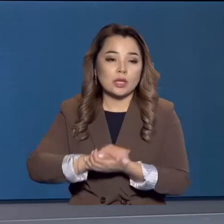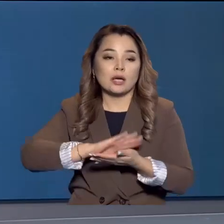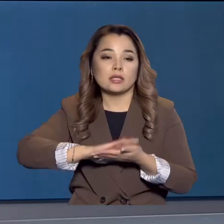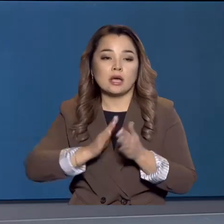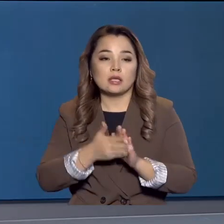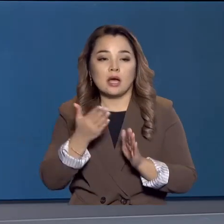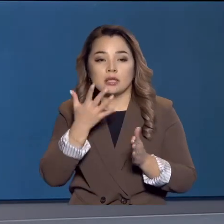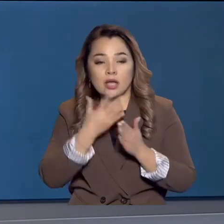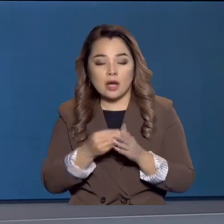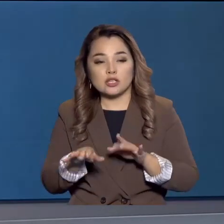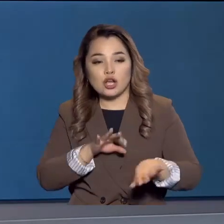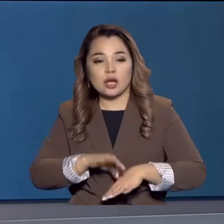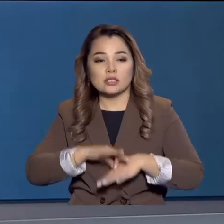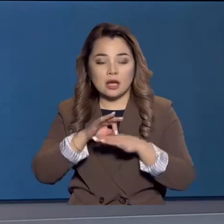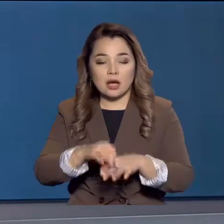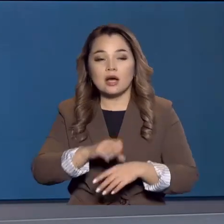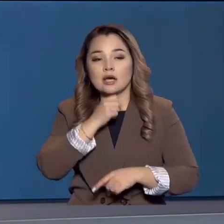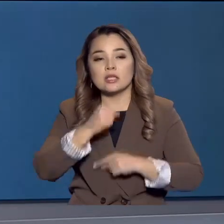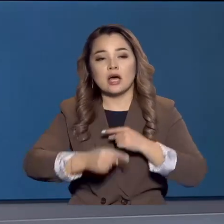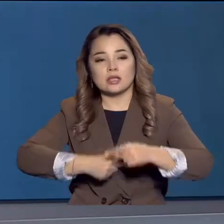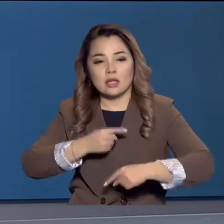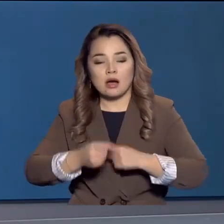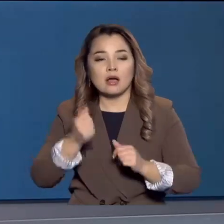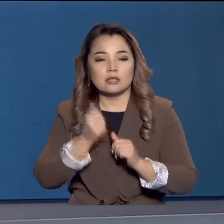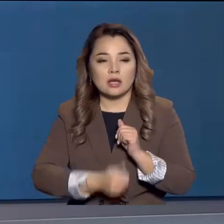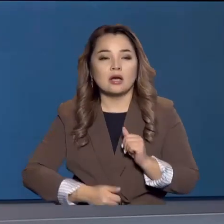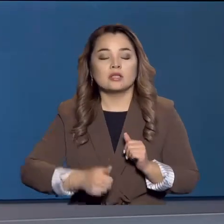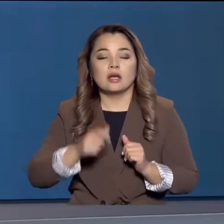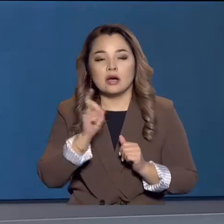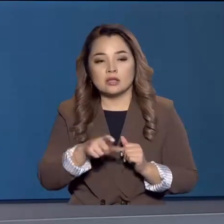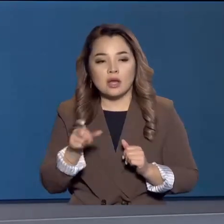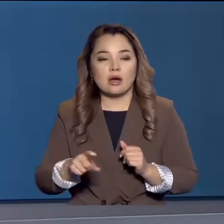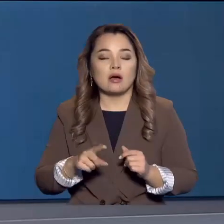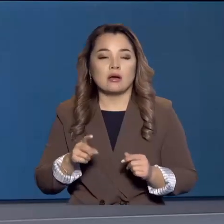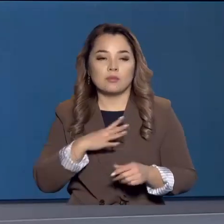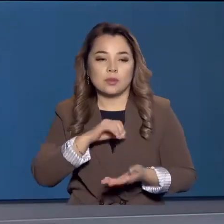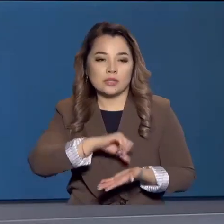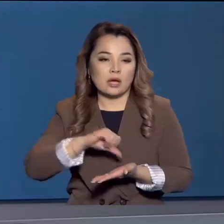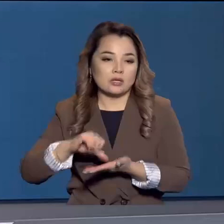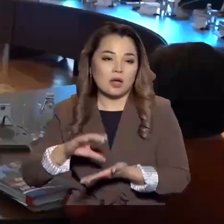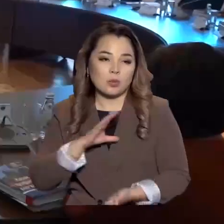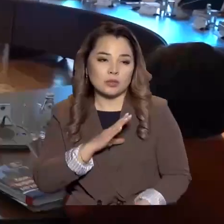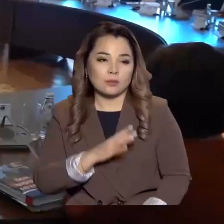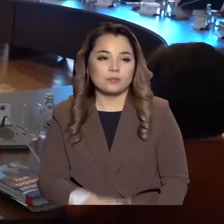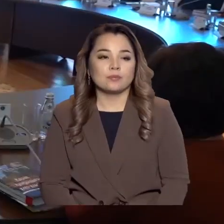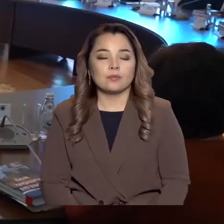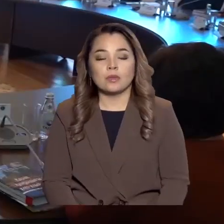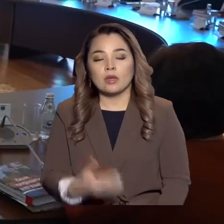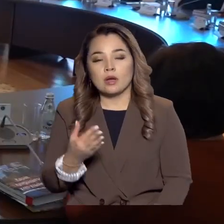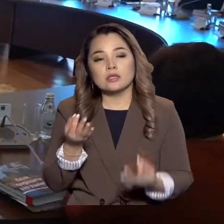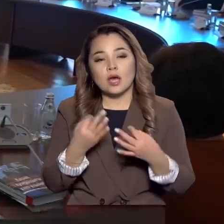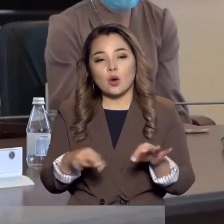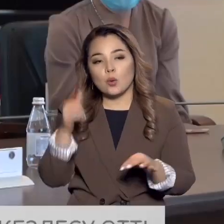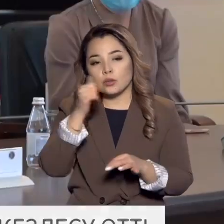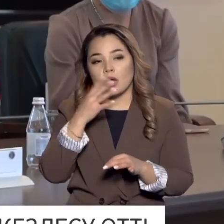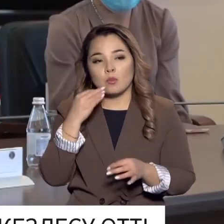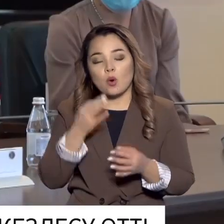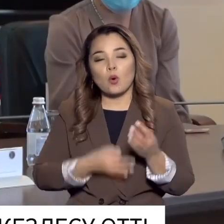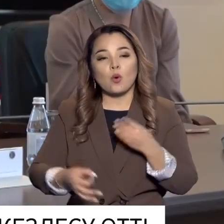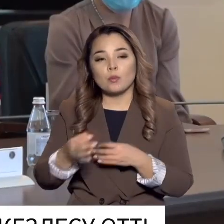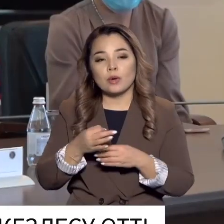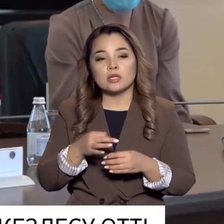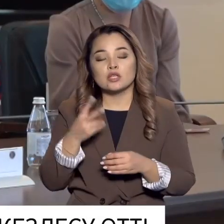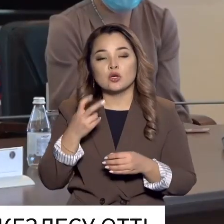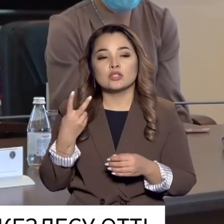мекемесі ұйытқы болған шараға ата жұртына әр жылдары қайтқан қандастар қатысты. Ел тәуелсіздігінің 30 жылында Алматы облысына 220